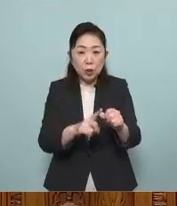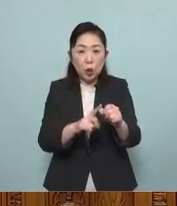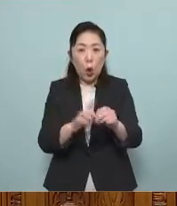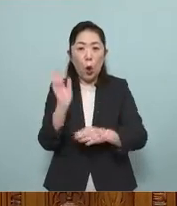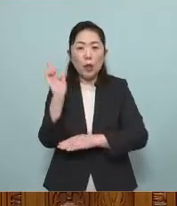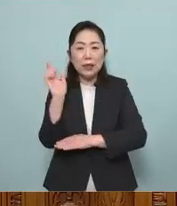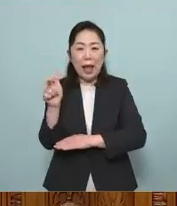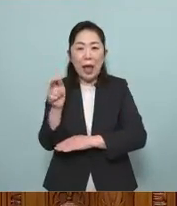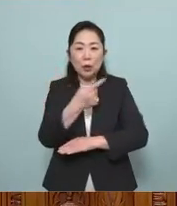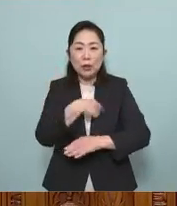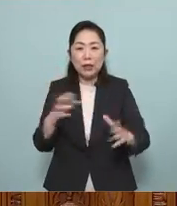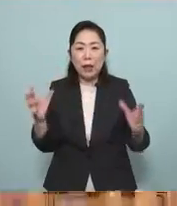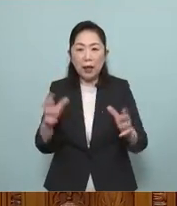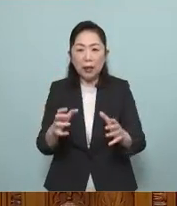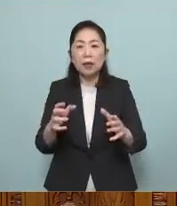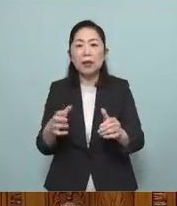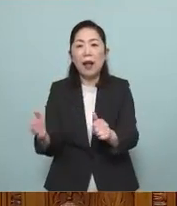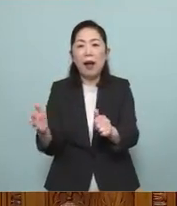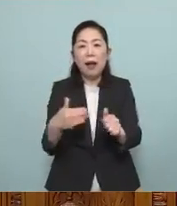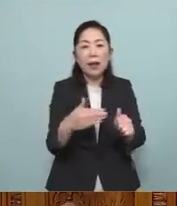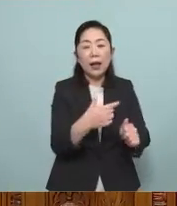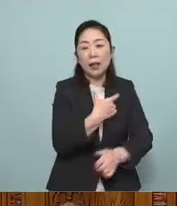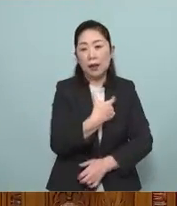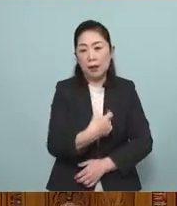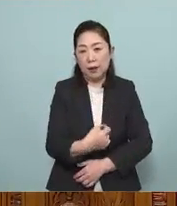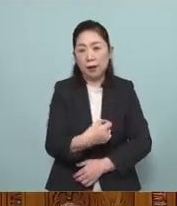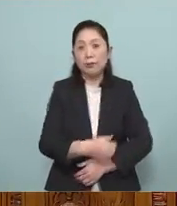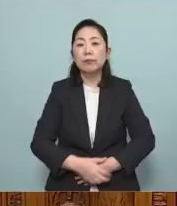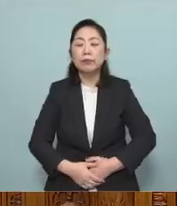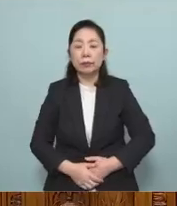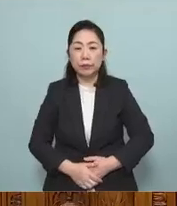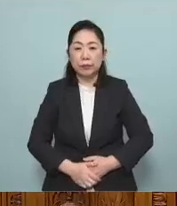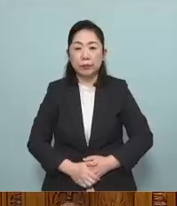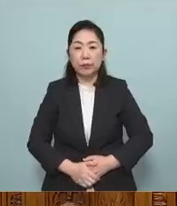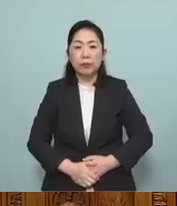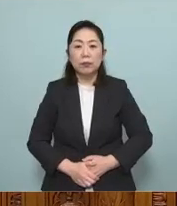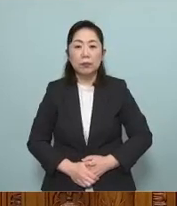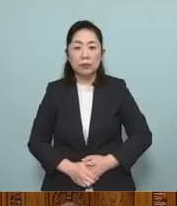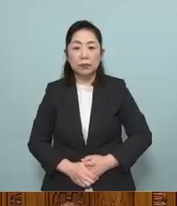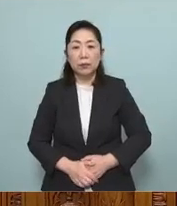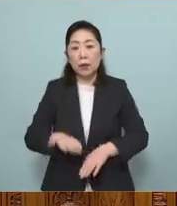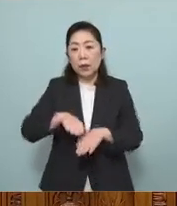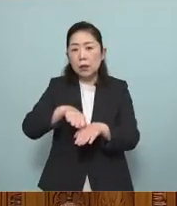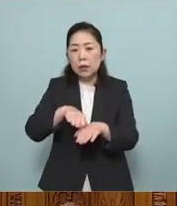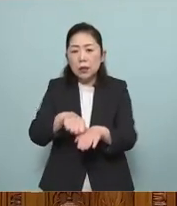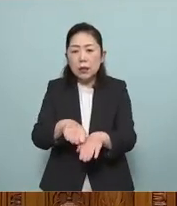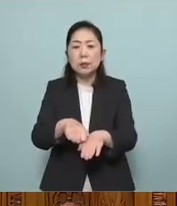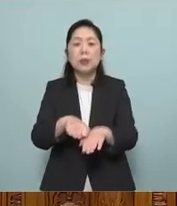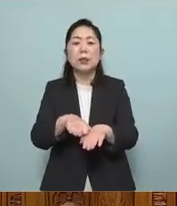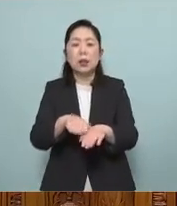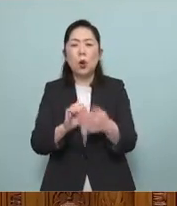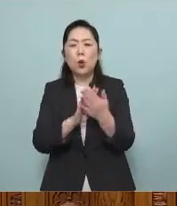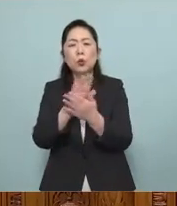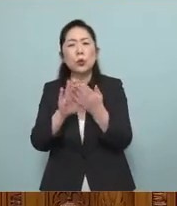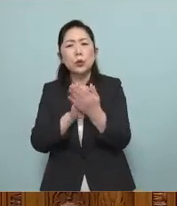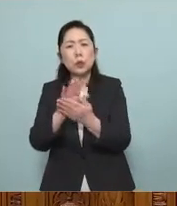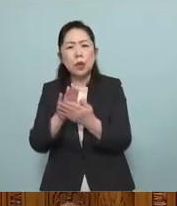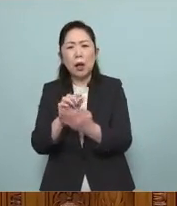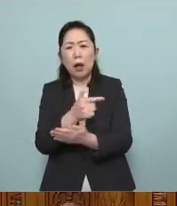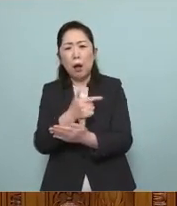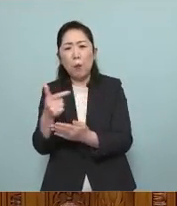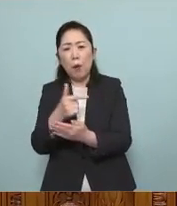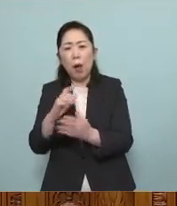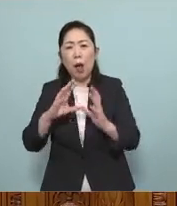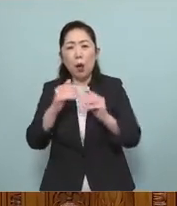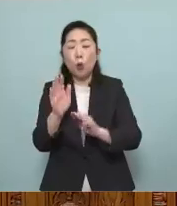一丸となって働きかけていきます。厳しさと複雑さを増す国際情勢